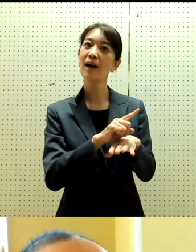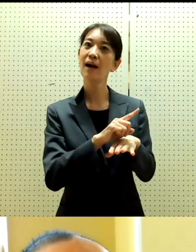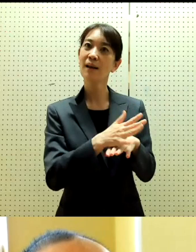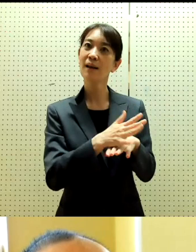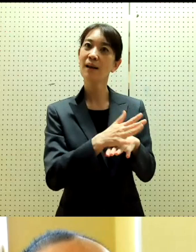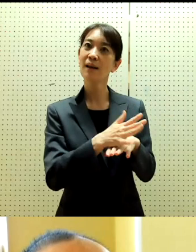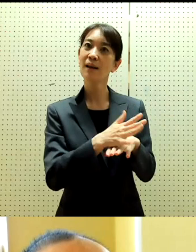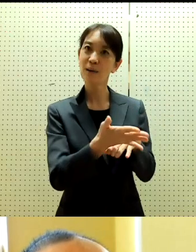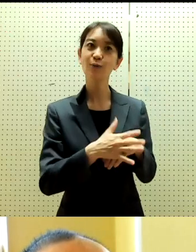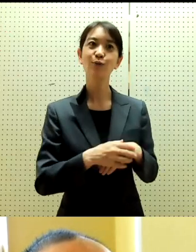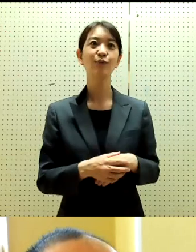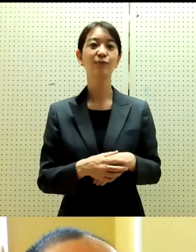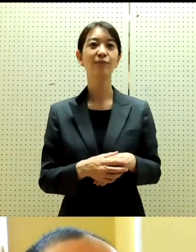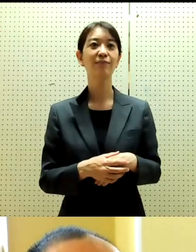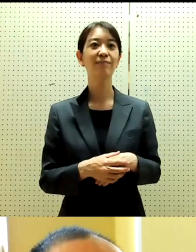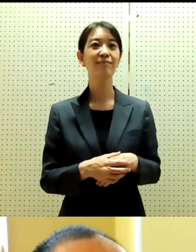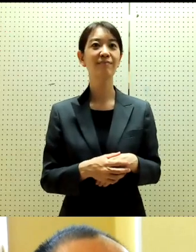本田さんどうぞ。